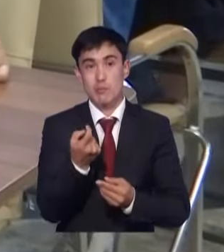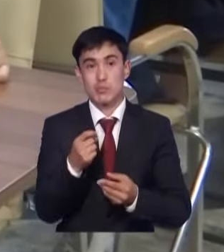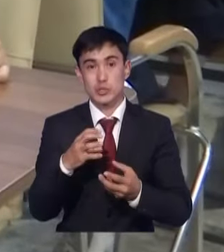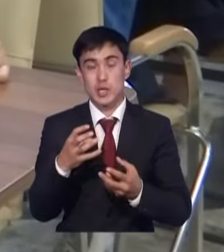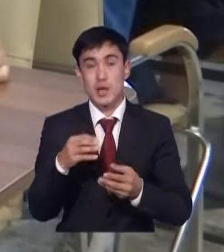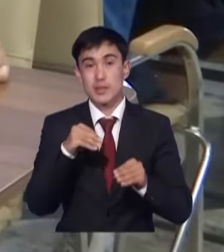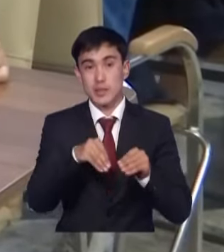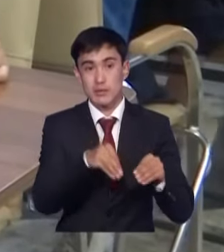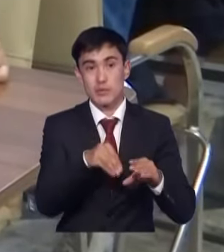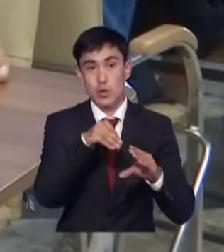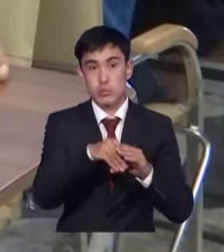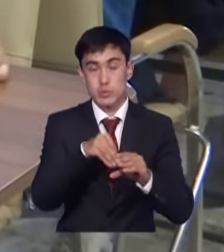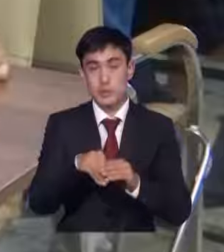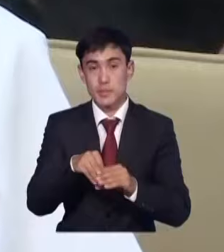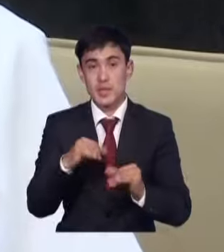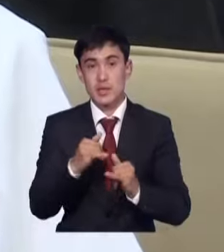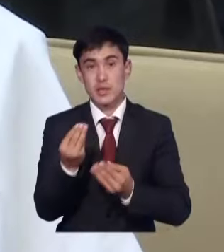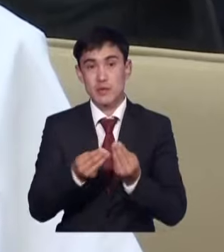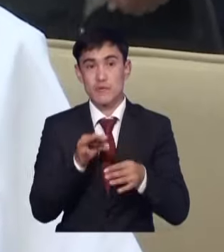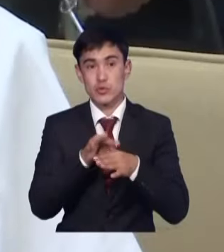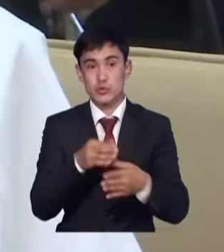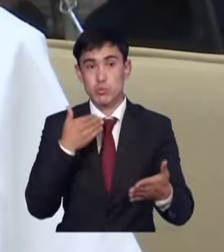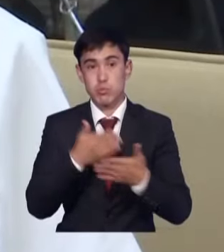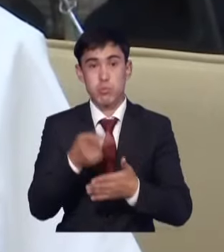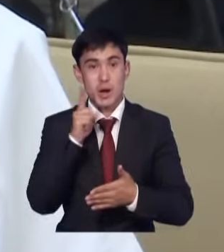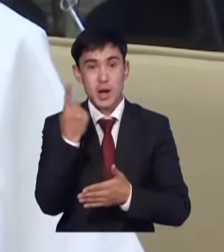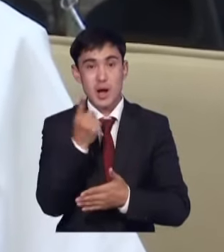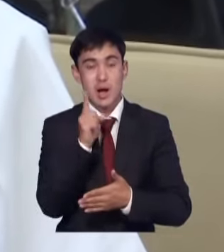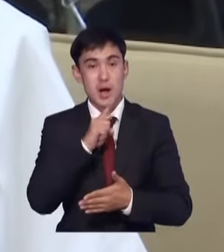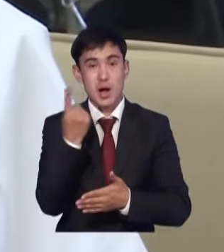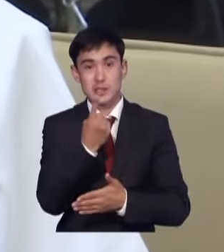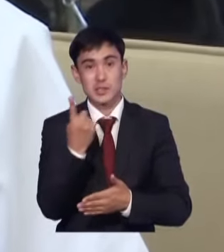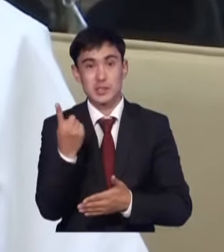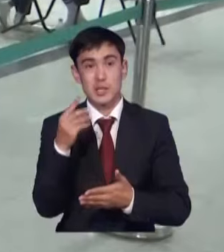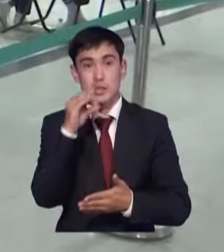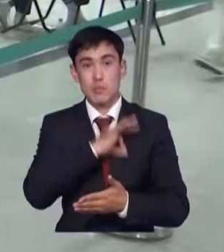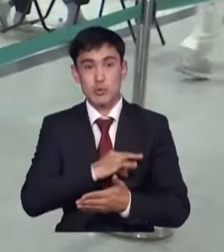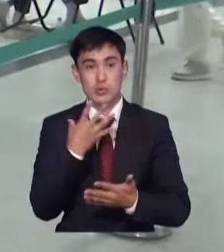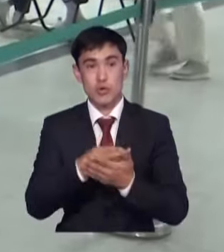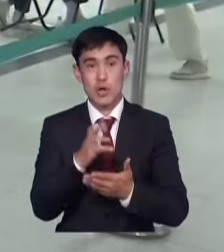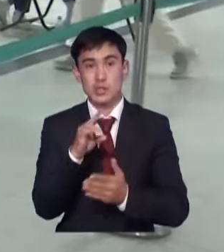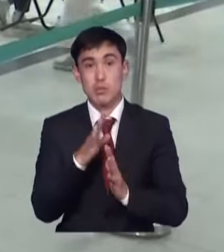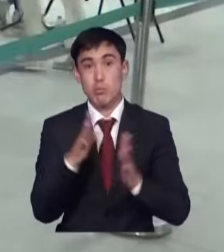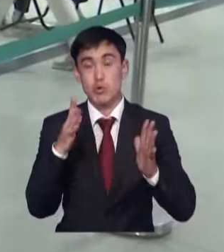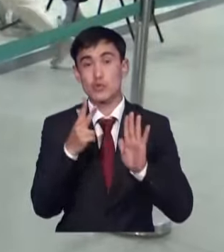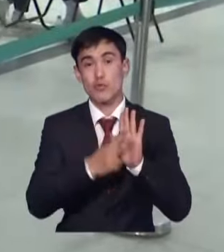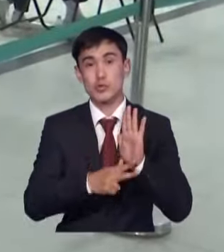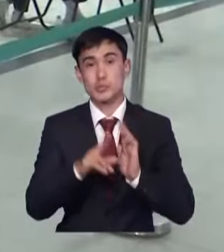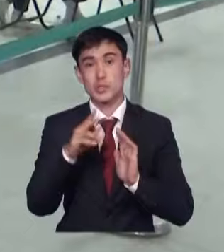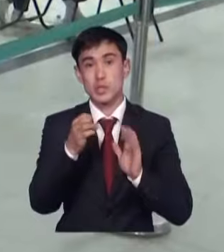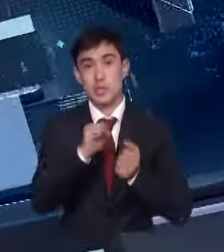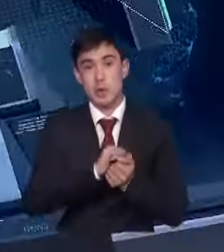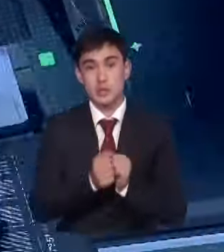складываются в накопительную лунку. Игра ведется до тех пор, пока один из двух игроков не наберет в свой казан больше 80